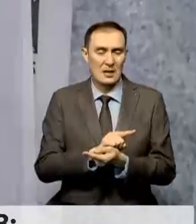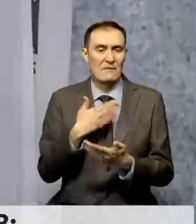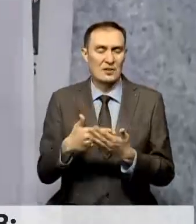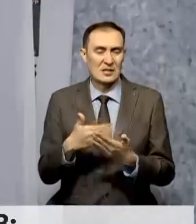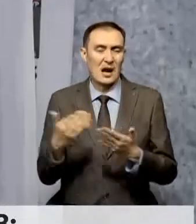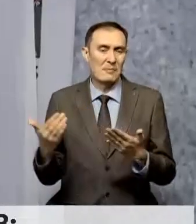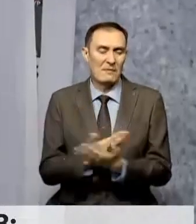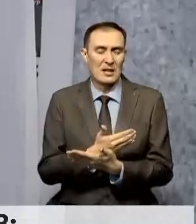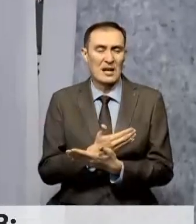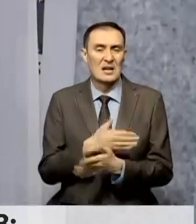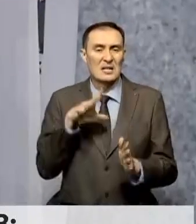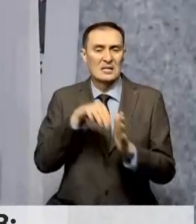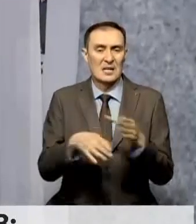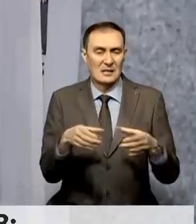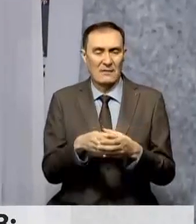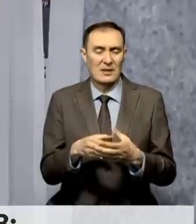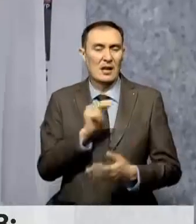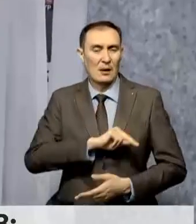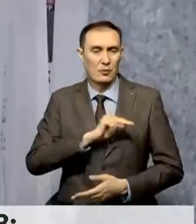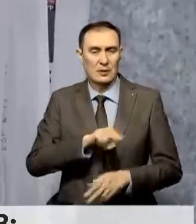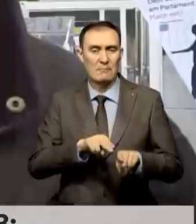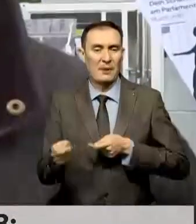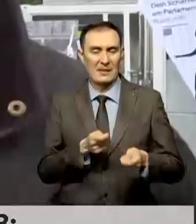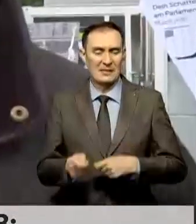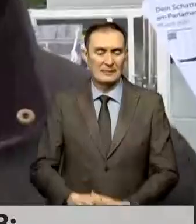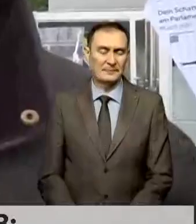части обновления состава и действий правительства.